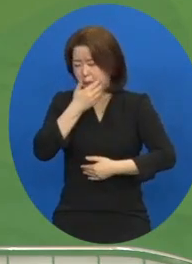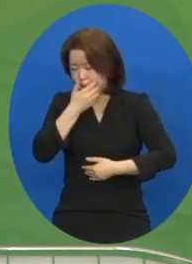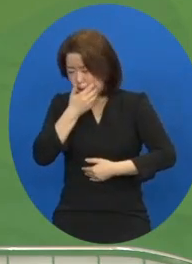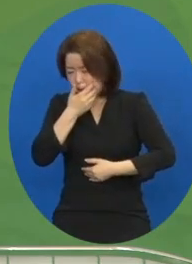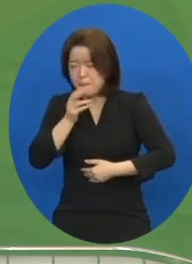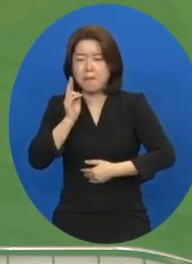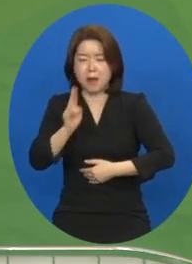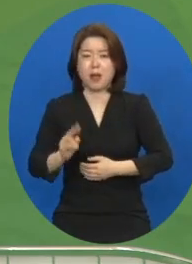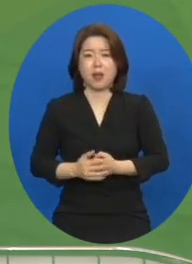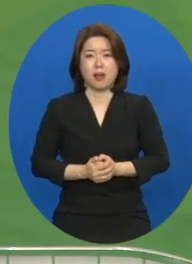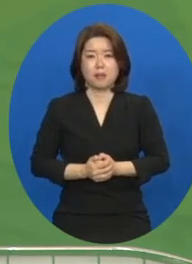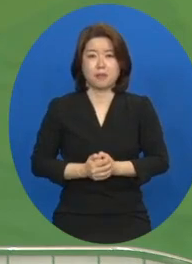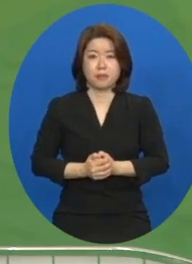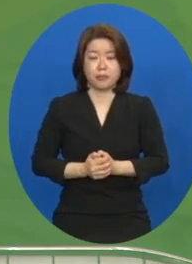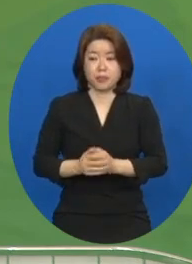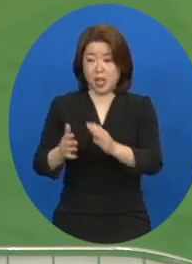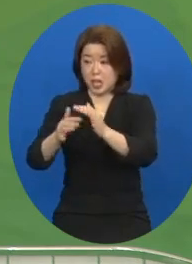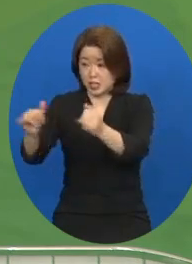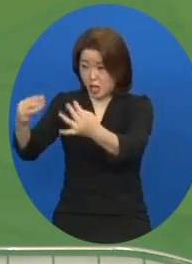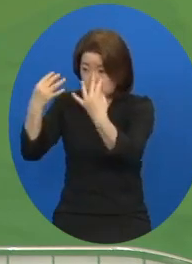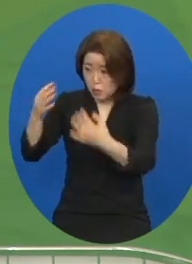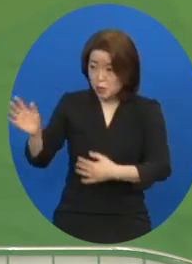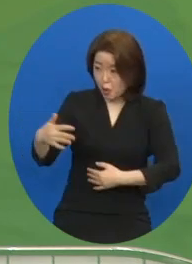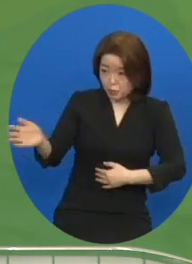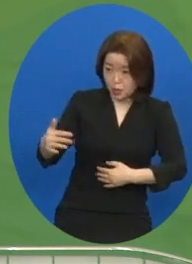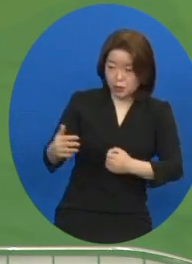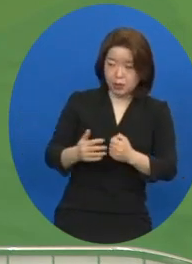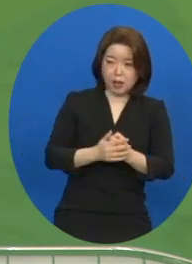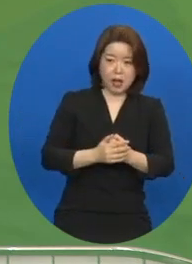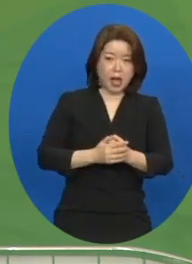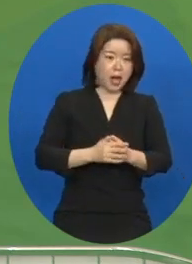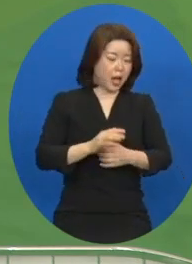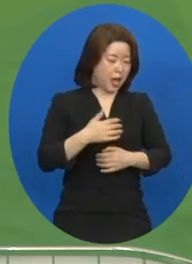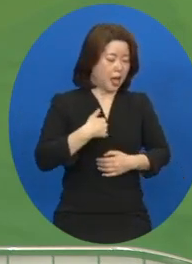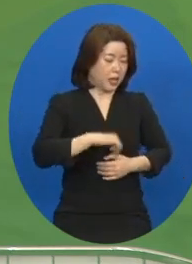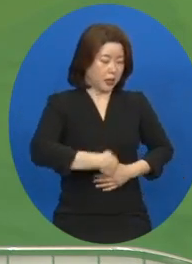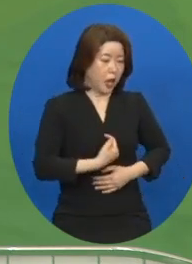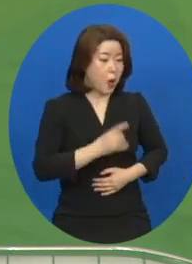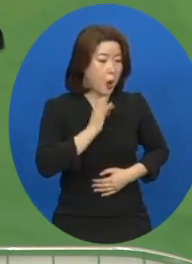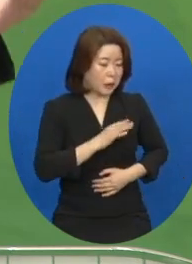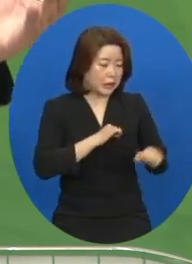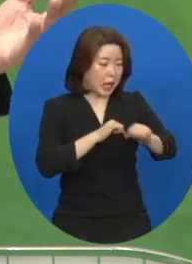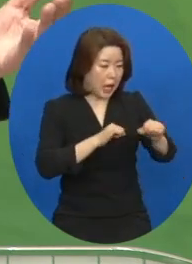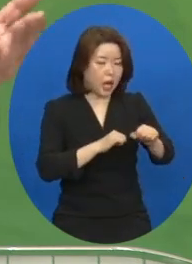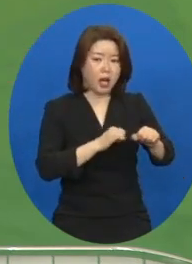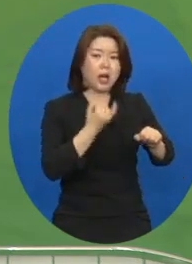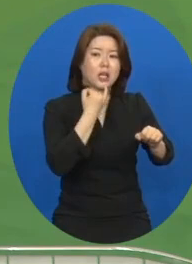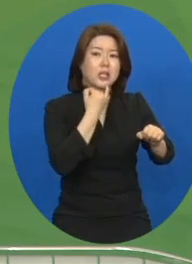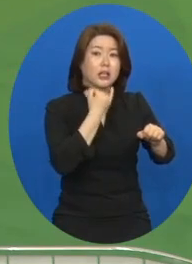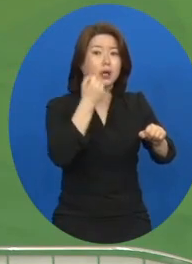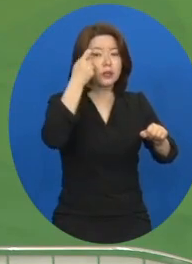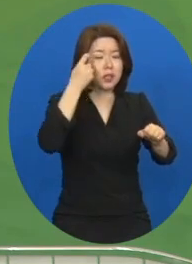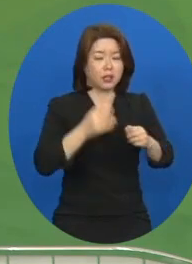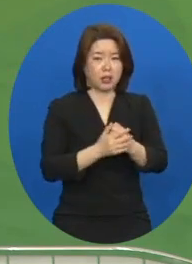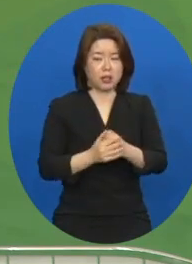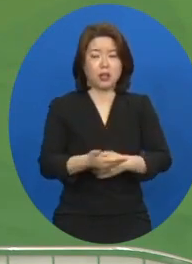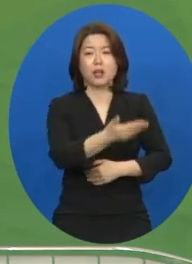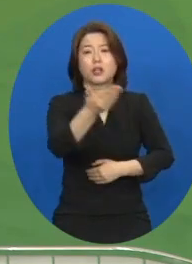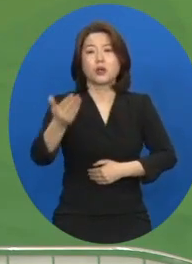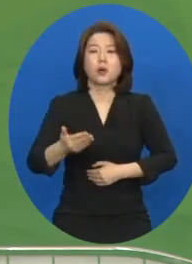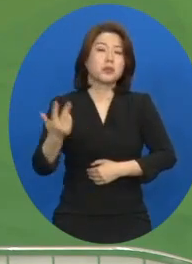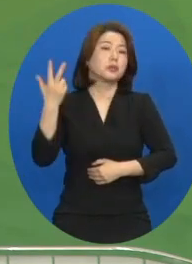짝이 없습니다. 사람만 보지 않으면 아무도 안 보는 줄 알고, 지난 한 주간 동안 여러분은 정말